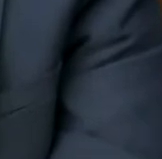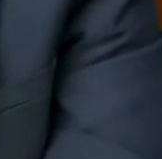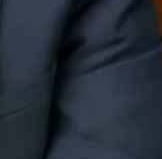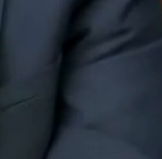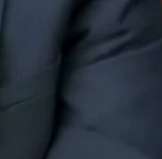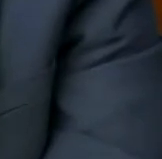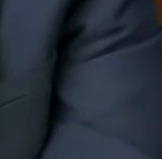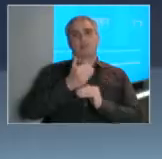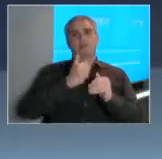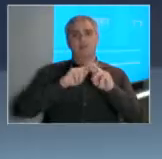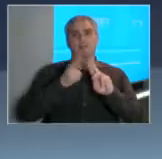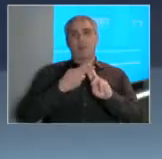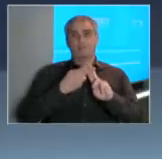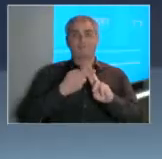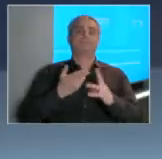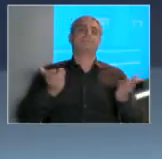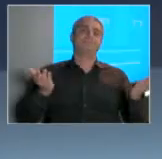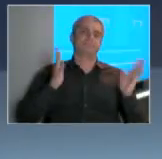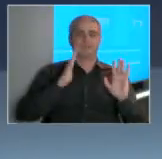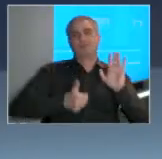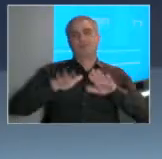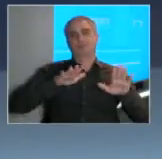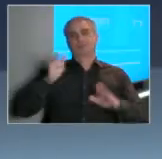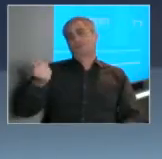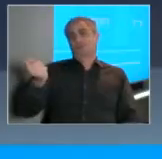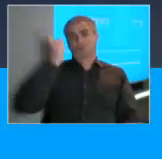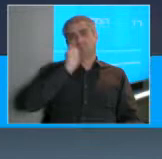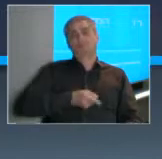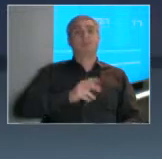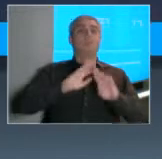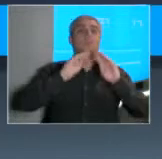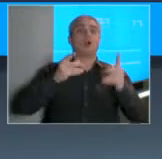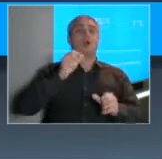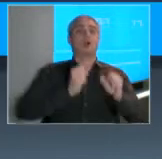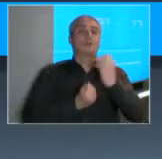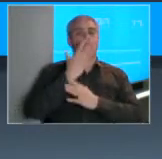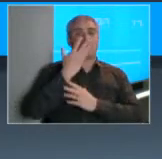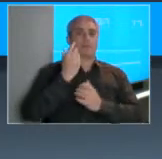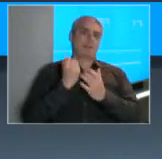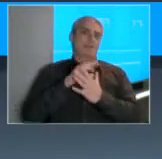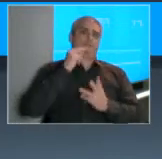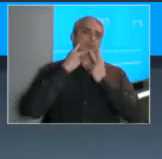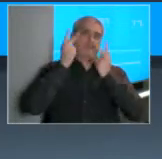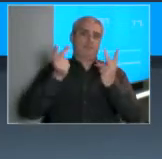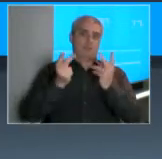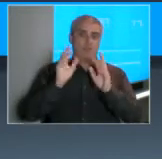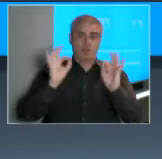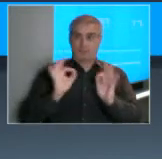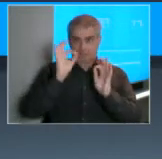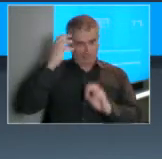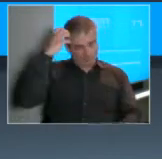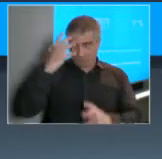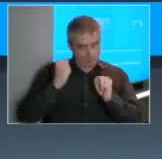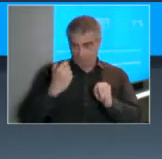כאן ישראל תקדים את העולם. כזה הוא ראש הממשלה, הוא הורה למכון הביולוגי למצוא פתרון לנגיף הקורונה, לא בטוח